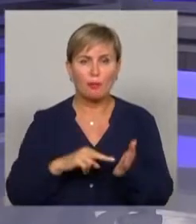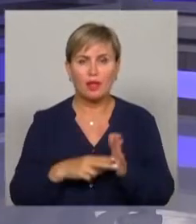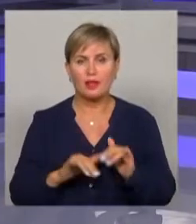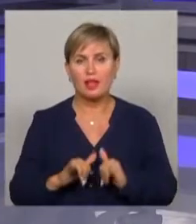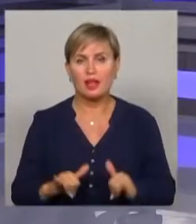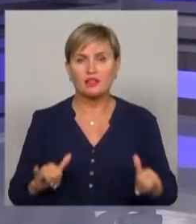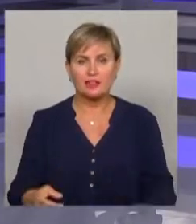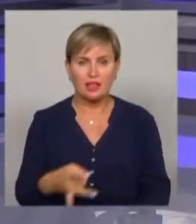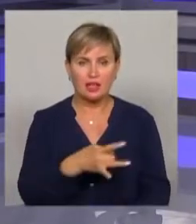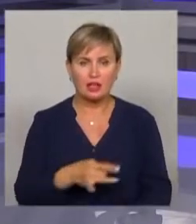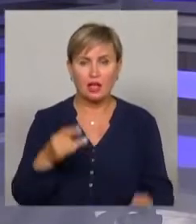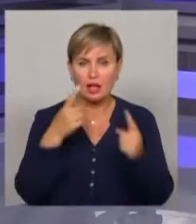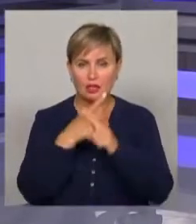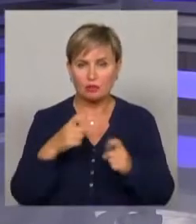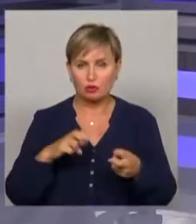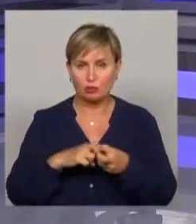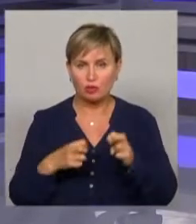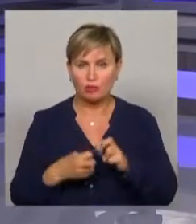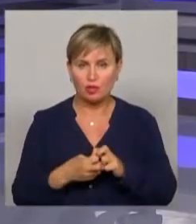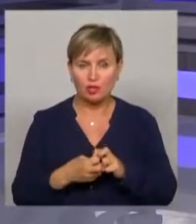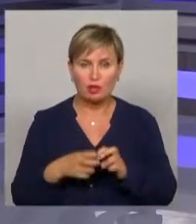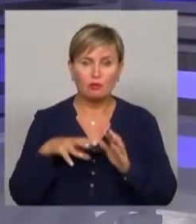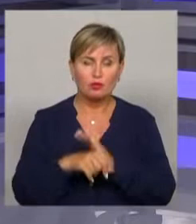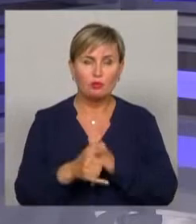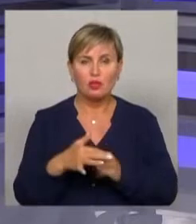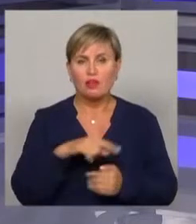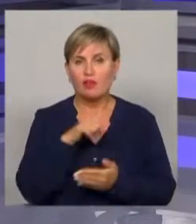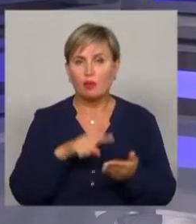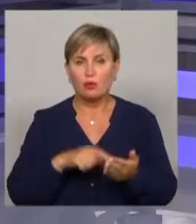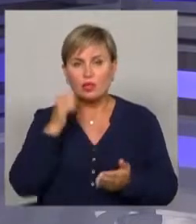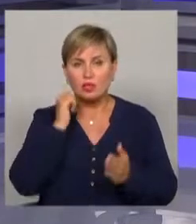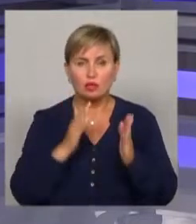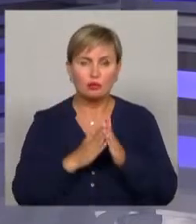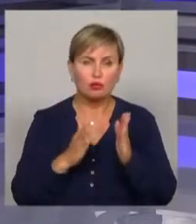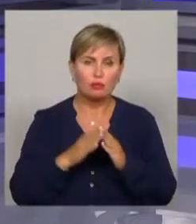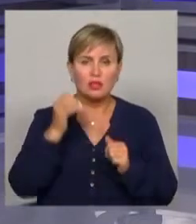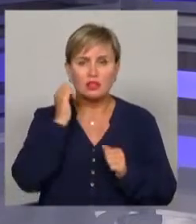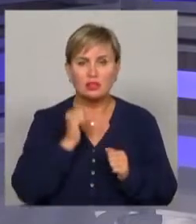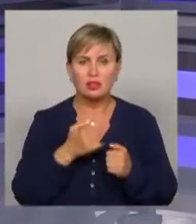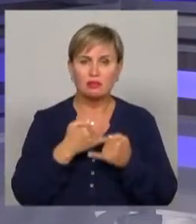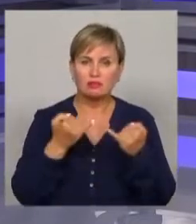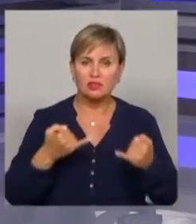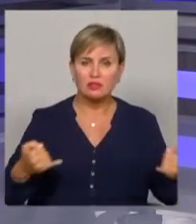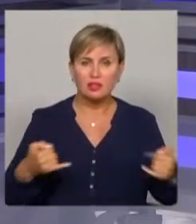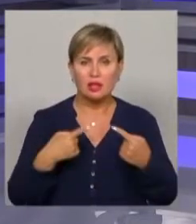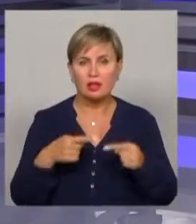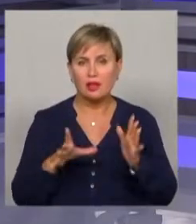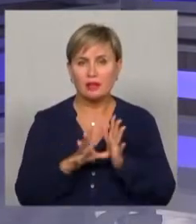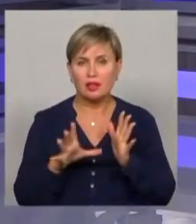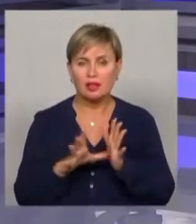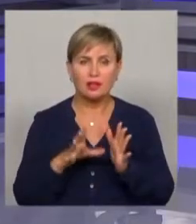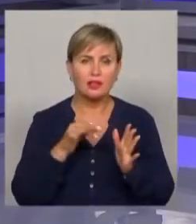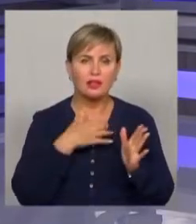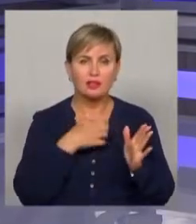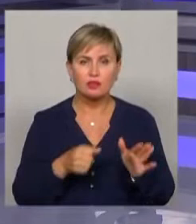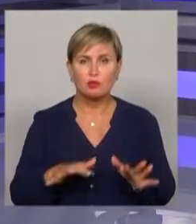развитию района и озвучил проблемы. В том числе вопросы ветхого жилья, изношенности инженерных коммуникаций и электросетей,